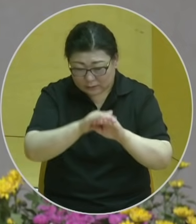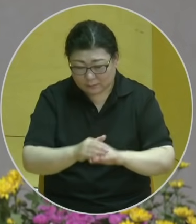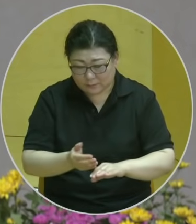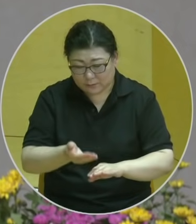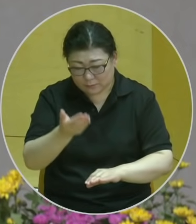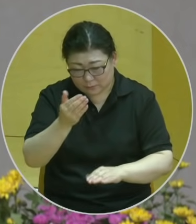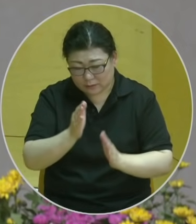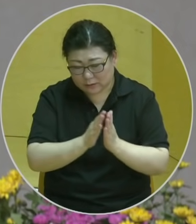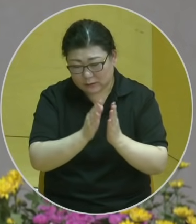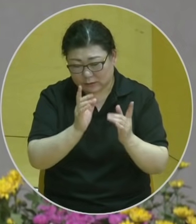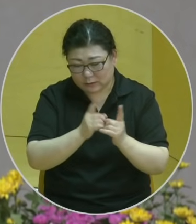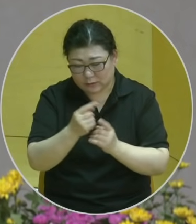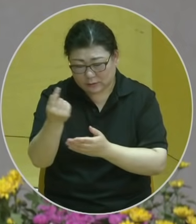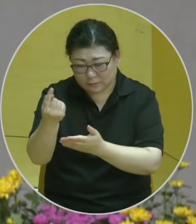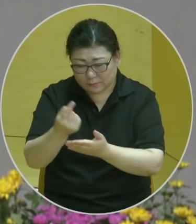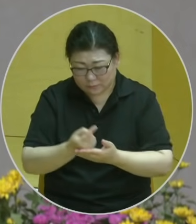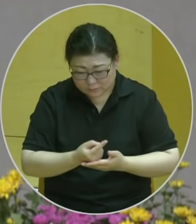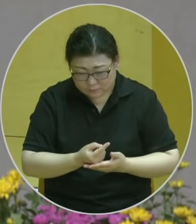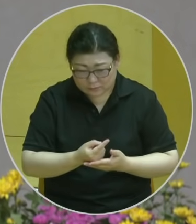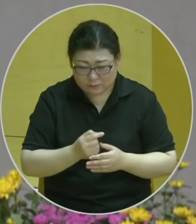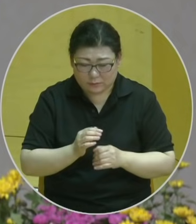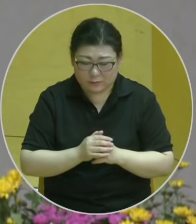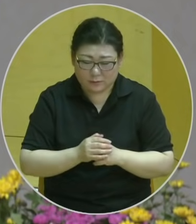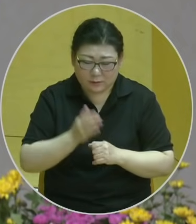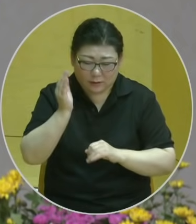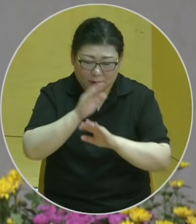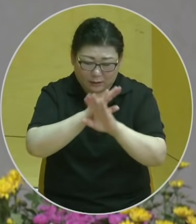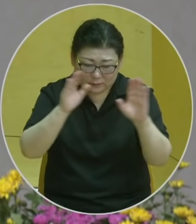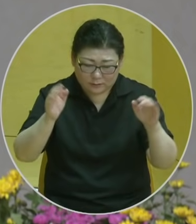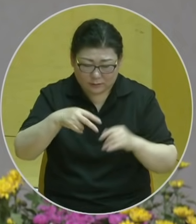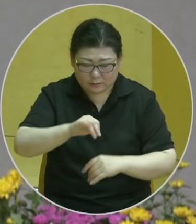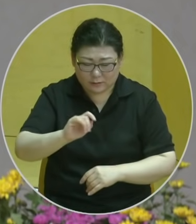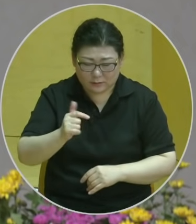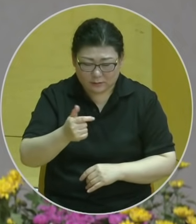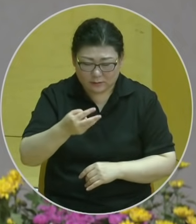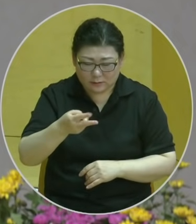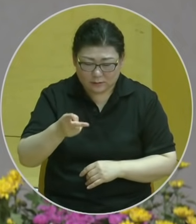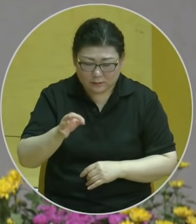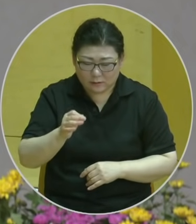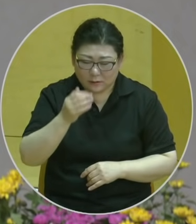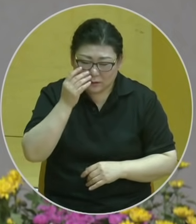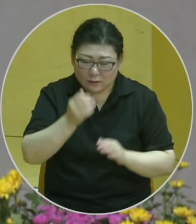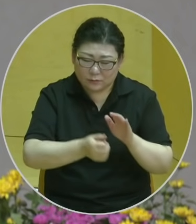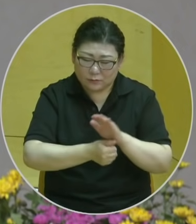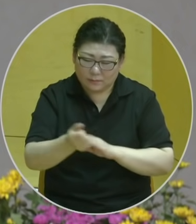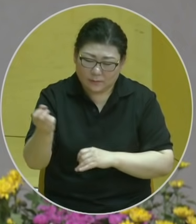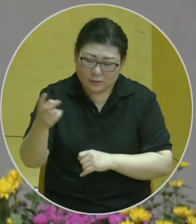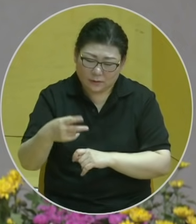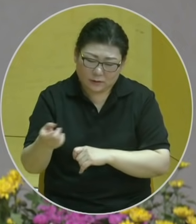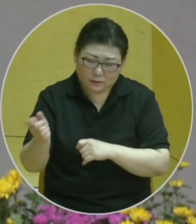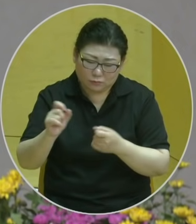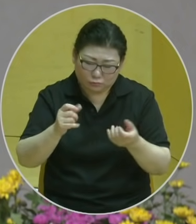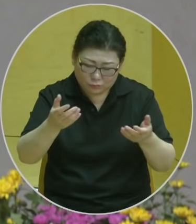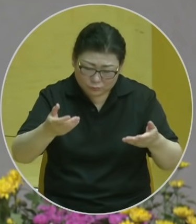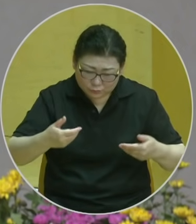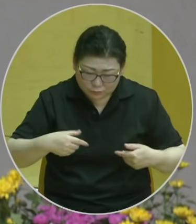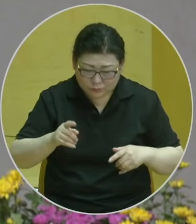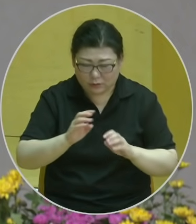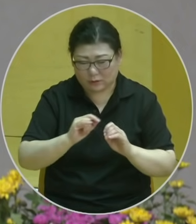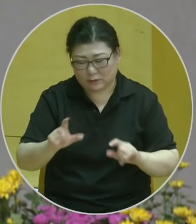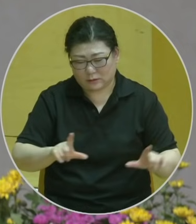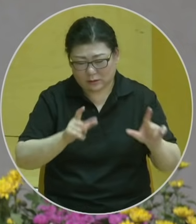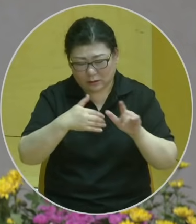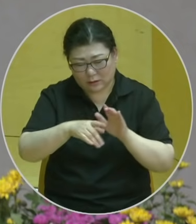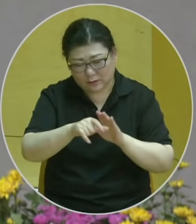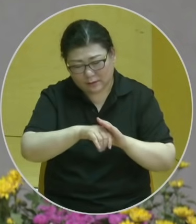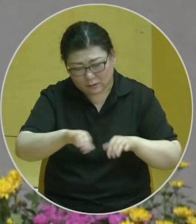친히 임재하여 주셔서 하나님 하늘의 신령한 소망을 저희들에게 다시 부어주시고 이 땅을 살아가며 헤쳐나갈 수